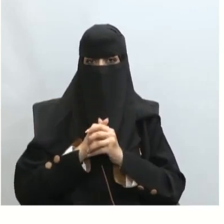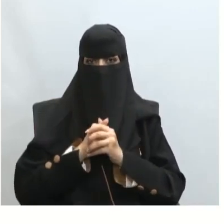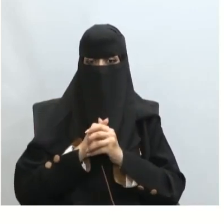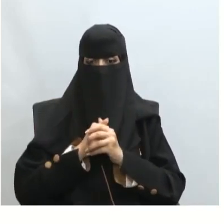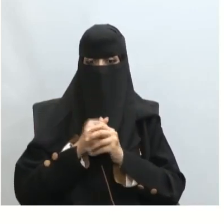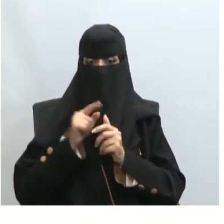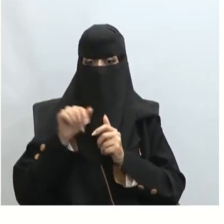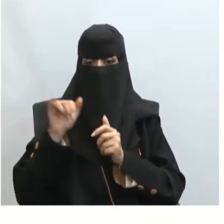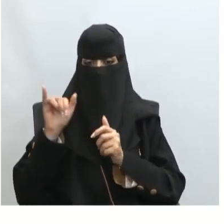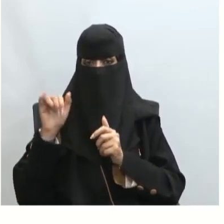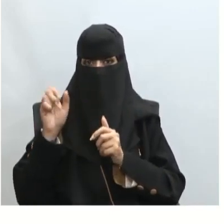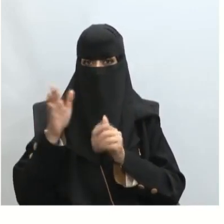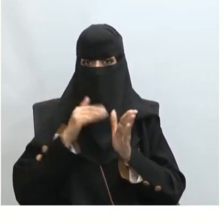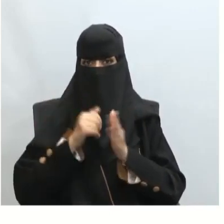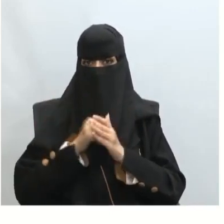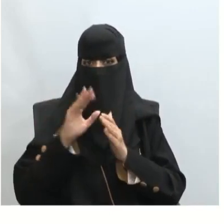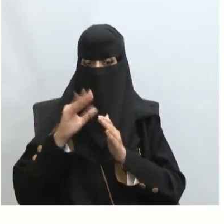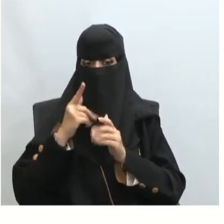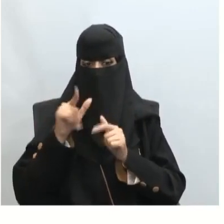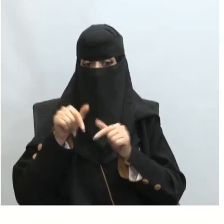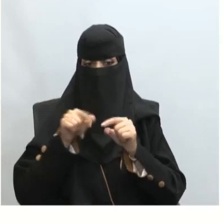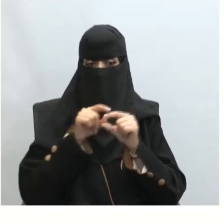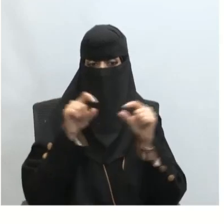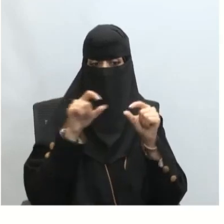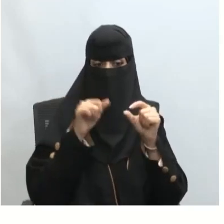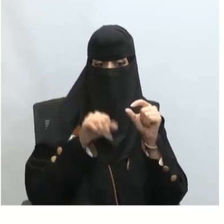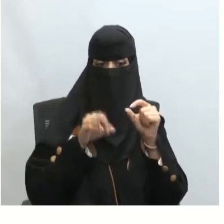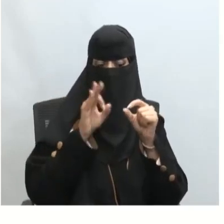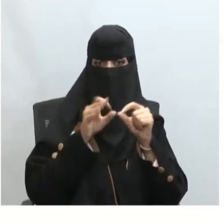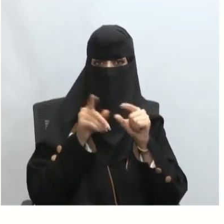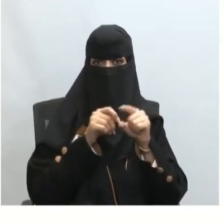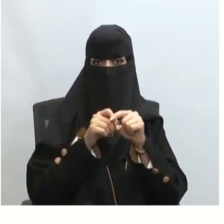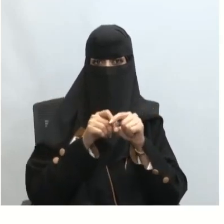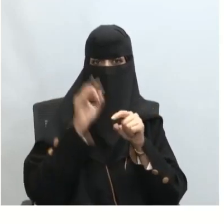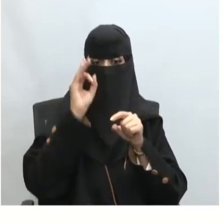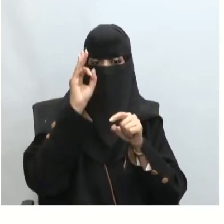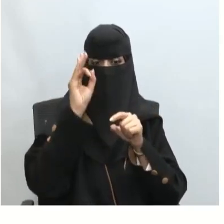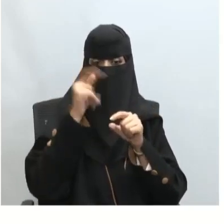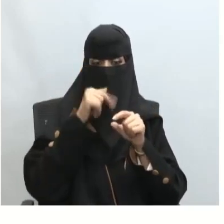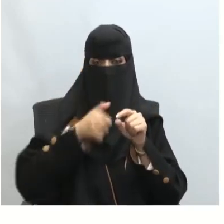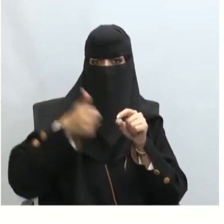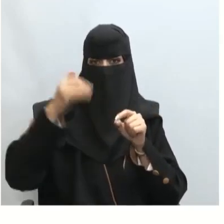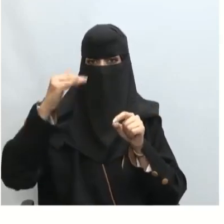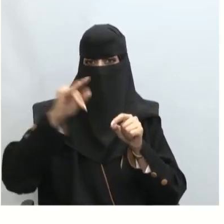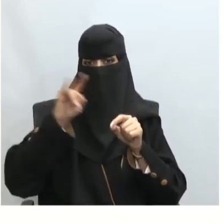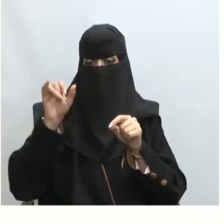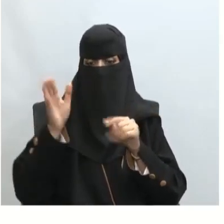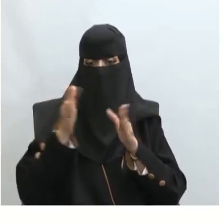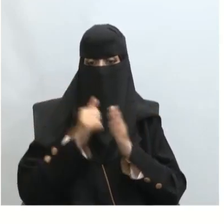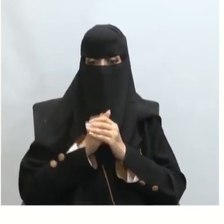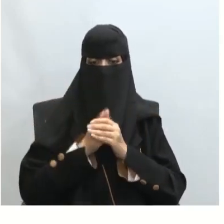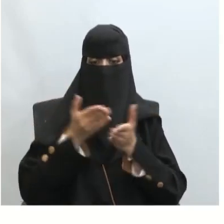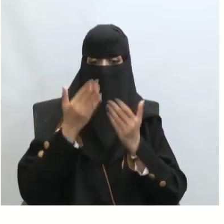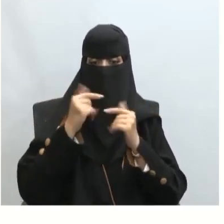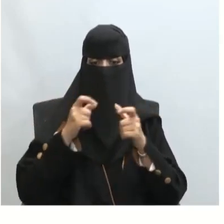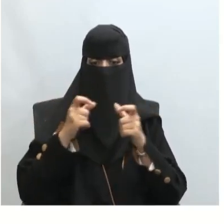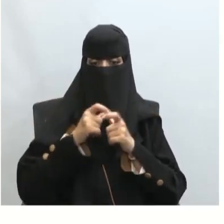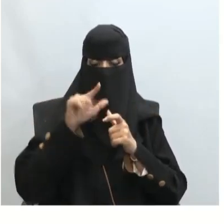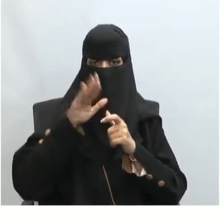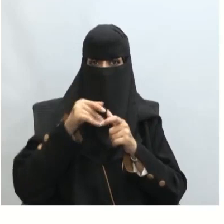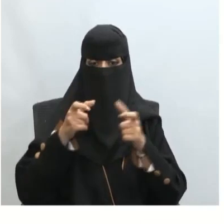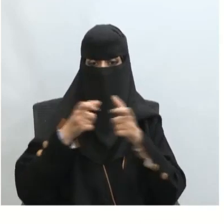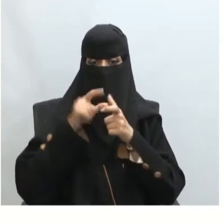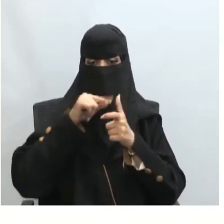يحل محلها اذا هي عباره عن احلال ذره او مجموعه ذرات